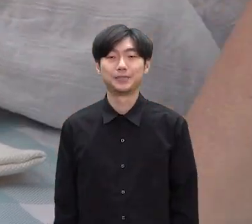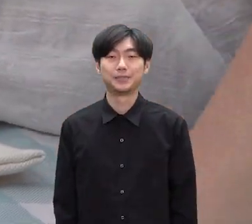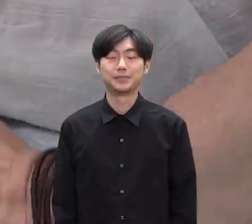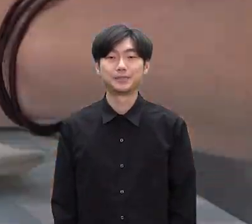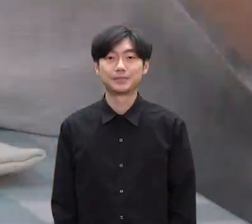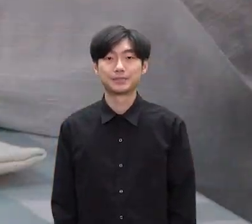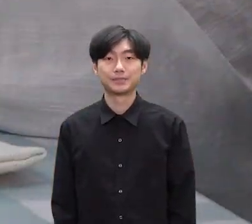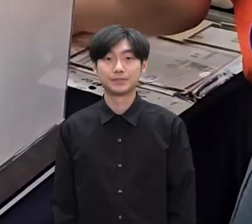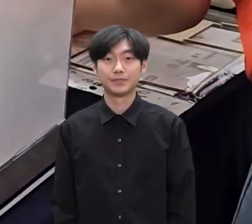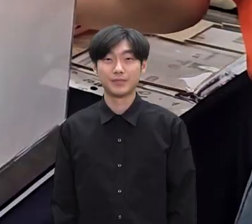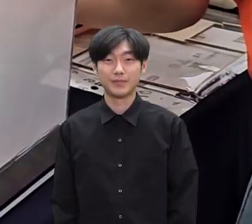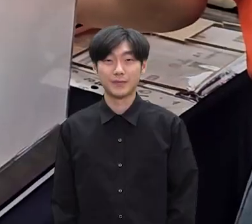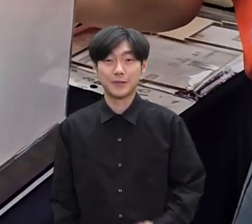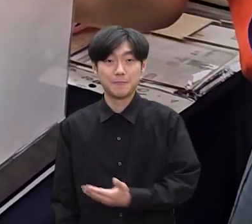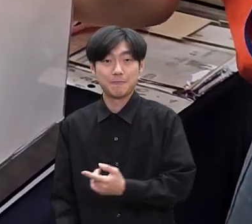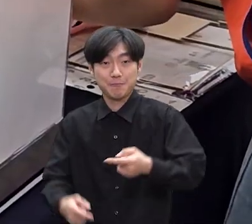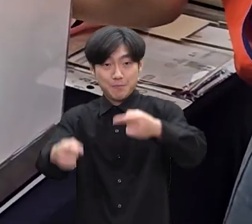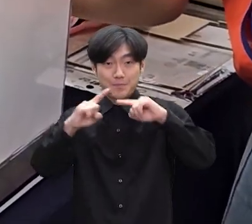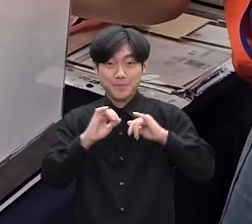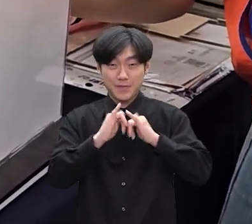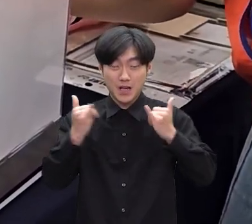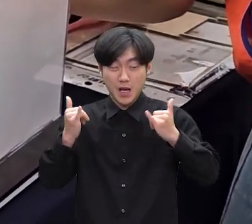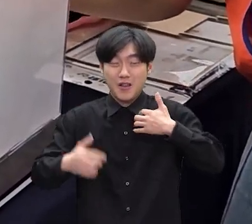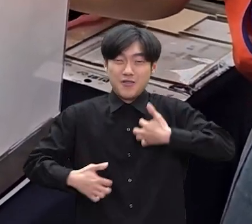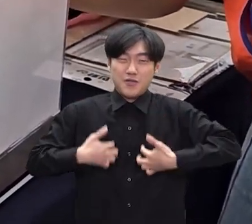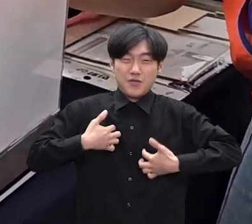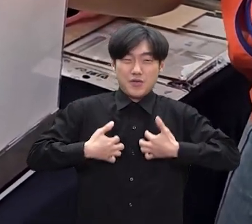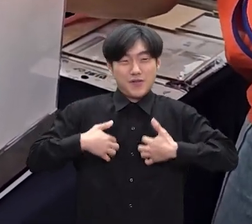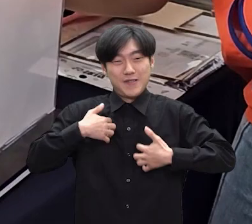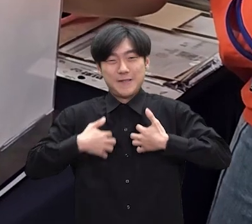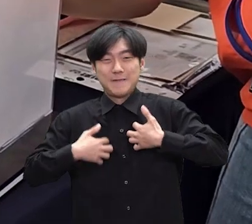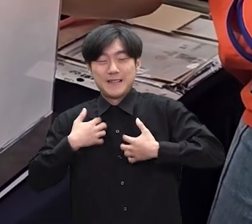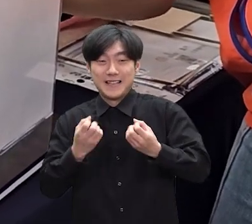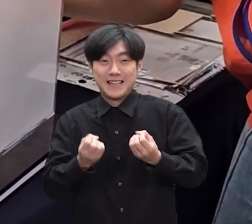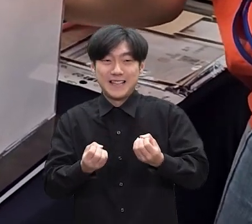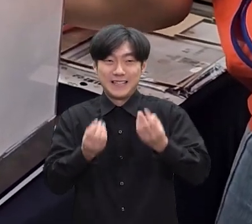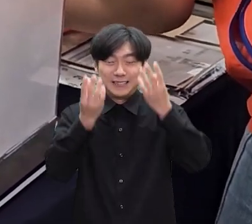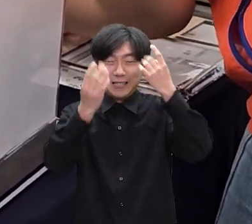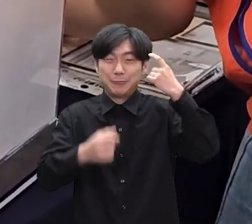선물했습니다. 참석한 이들 모두가 함께 즐길 수 있도록